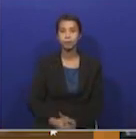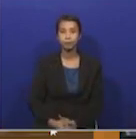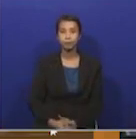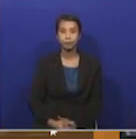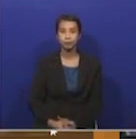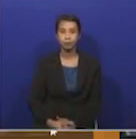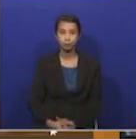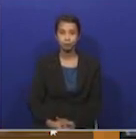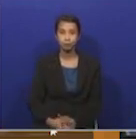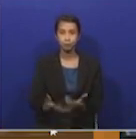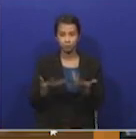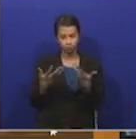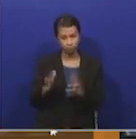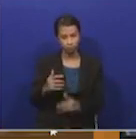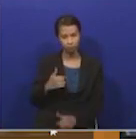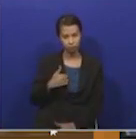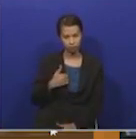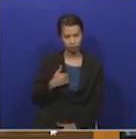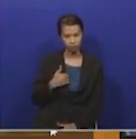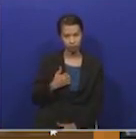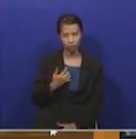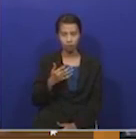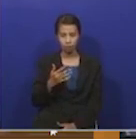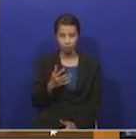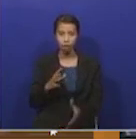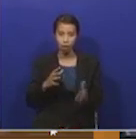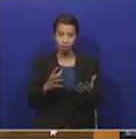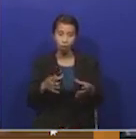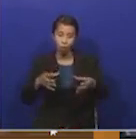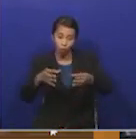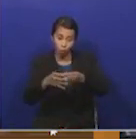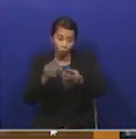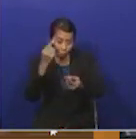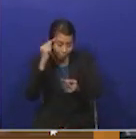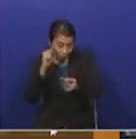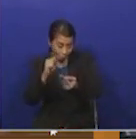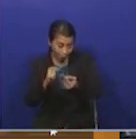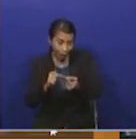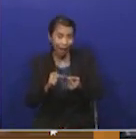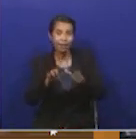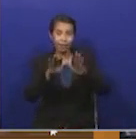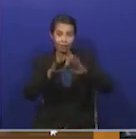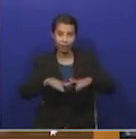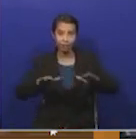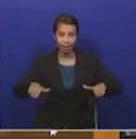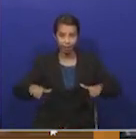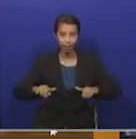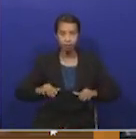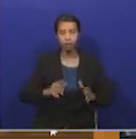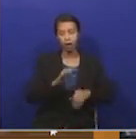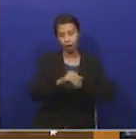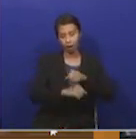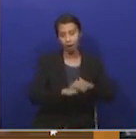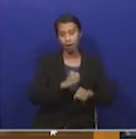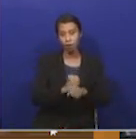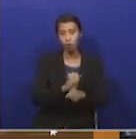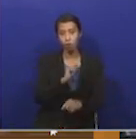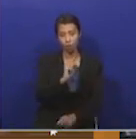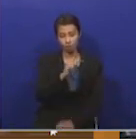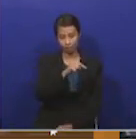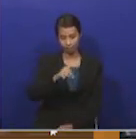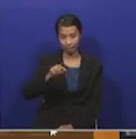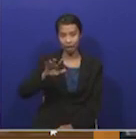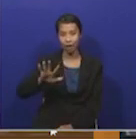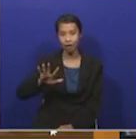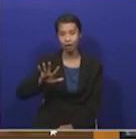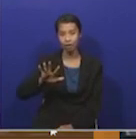ก็ต้องพูดอีกครั้งว่าท่านฟังไม่ผิดนะคะกลุ่มเป้าหมายคือเด็กและเยาวชนอายุ 1-5 ปีนะค